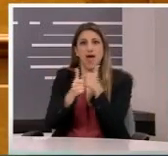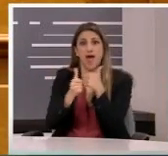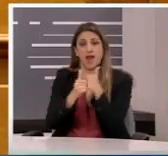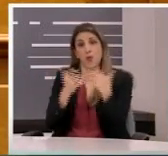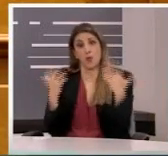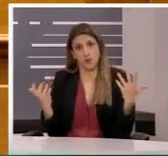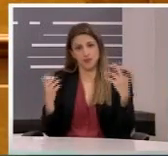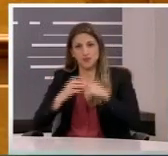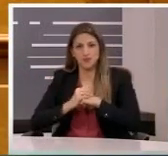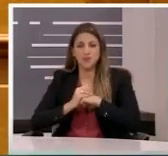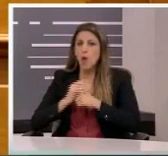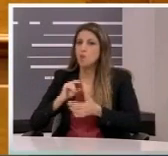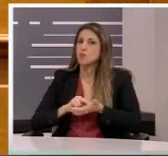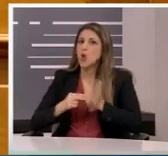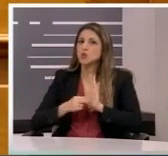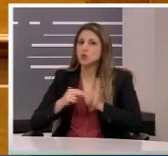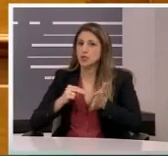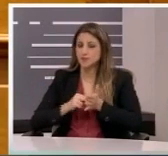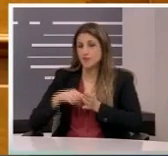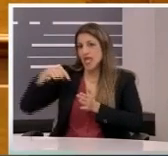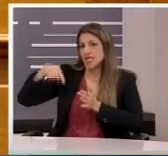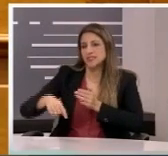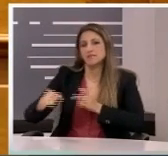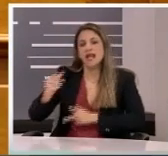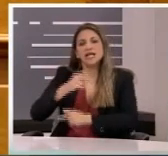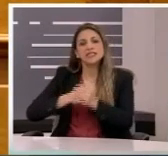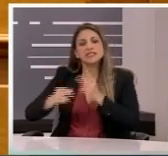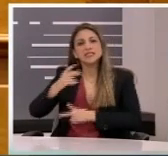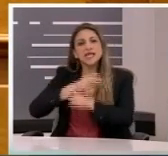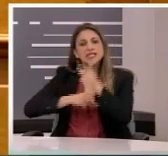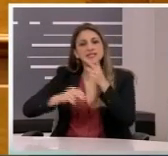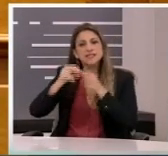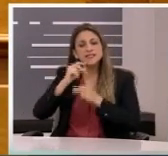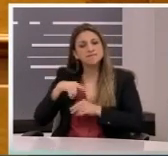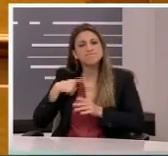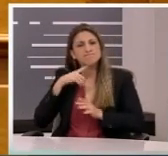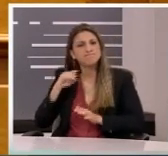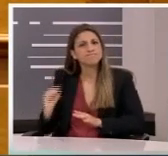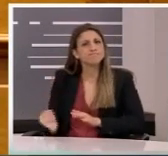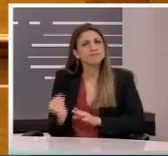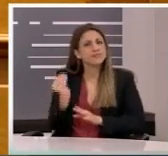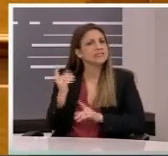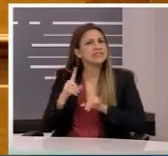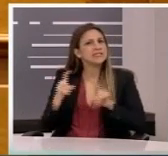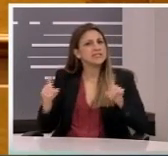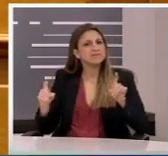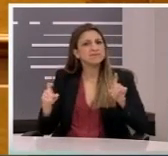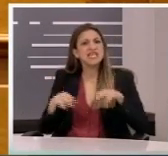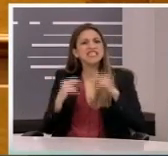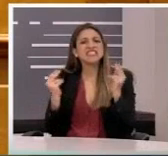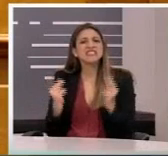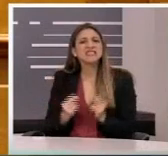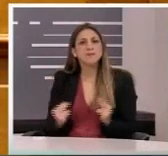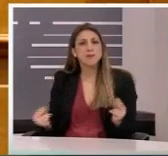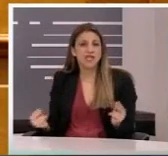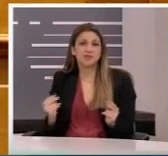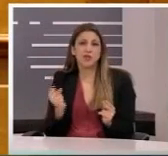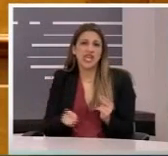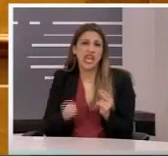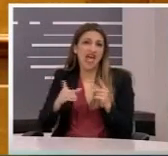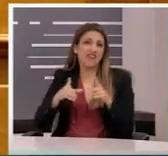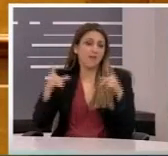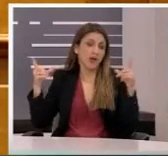νομίζω ότι από τη σημερινή συζήτηση προκύπτει αβίαστα το πολιτικό συμπέρασμα ότι η αξιωματική